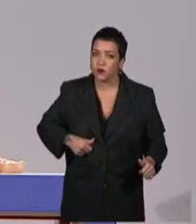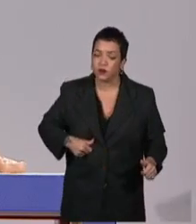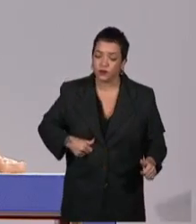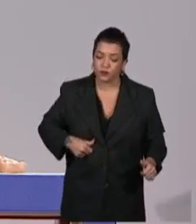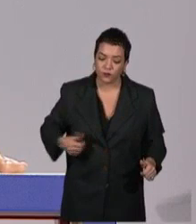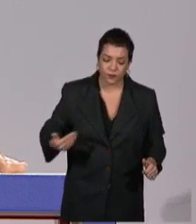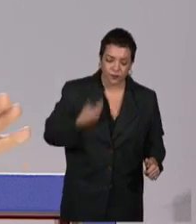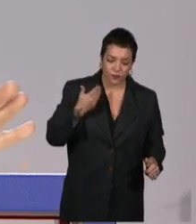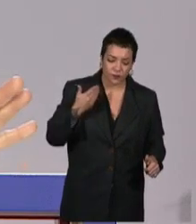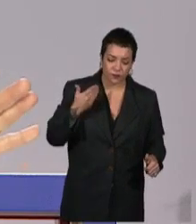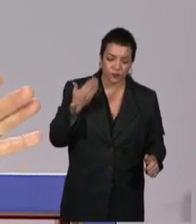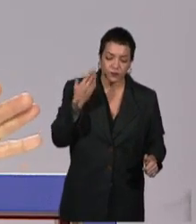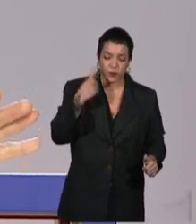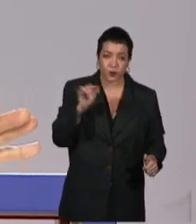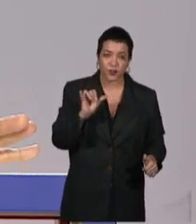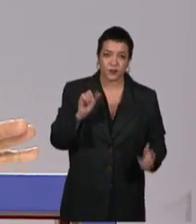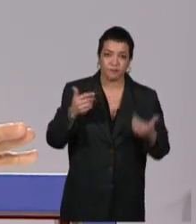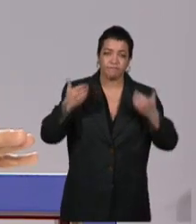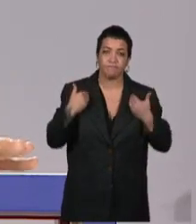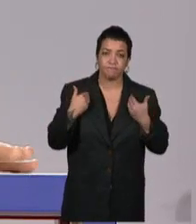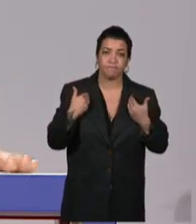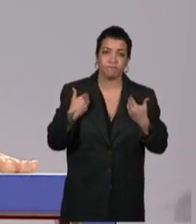Des coups qui, en réalité, m'étaient destinés.